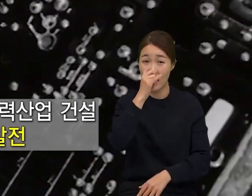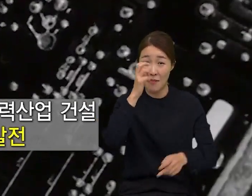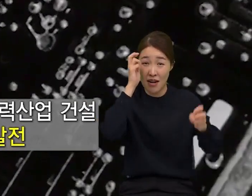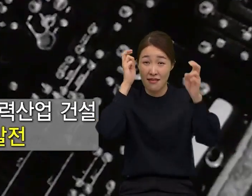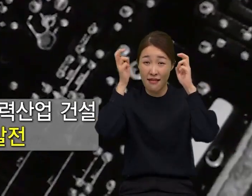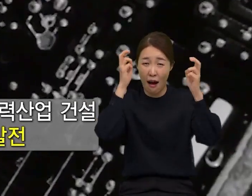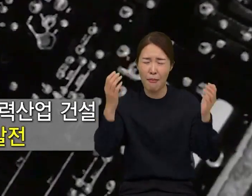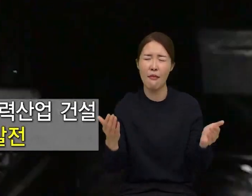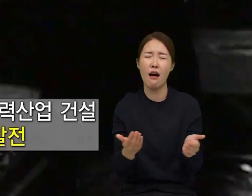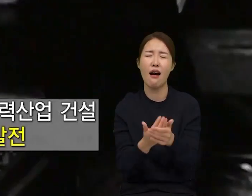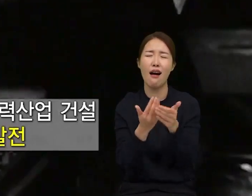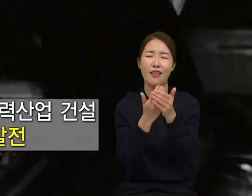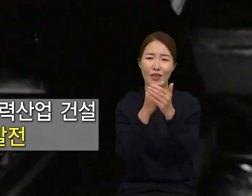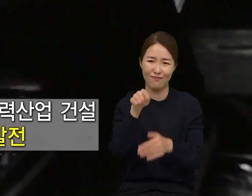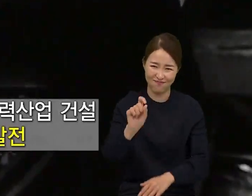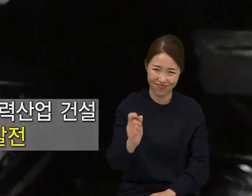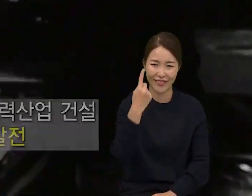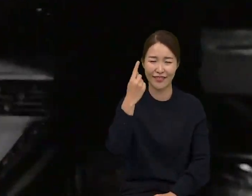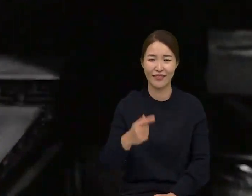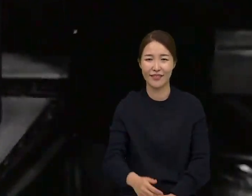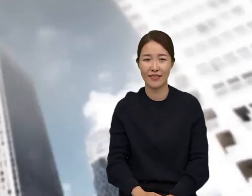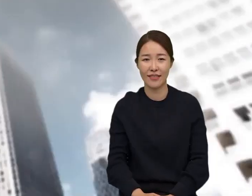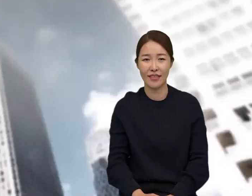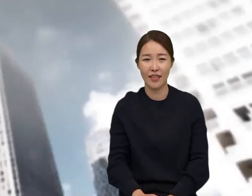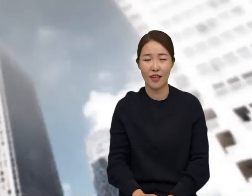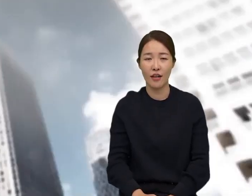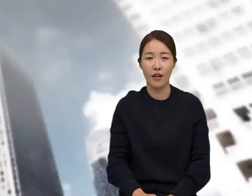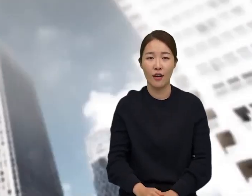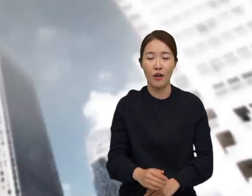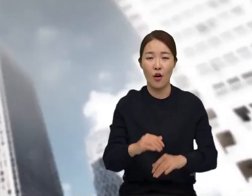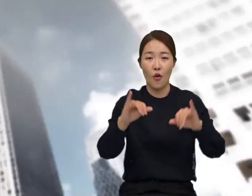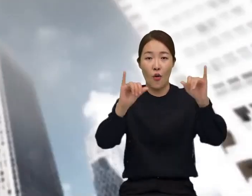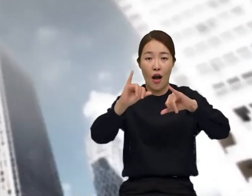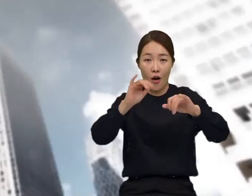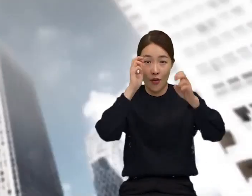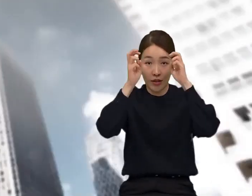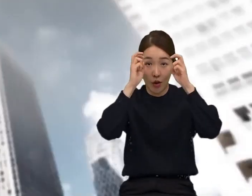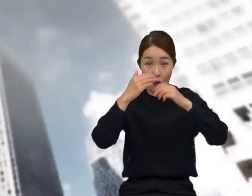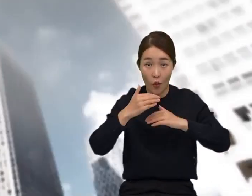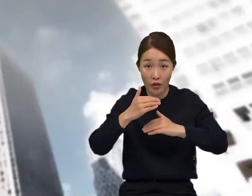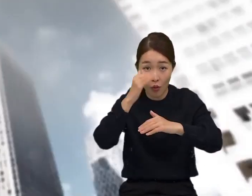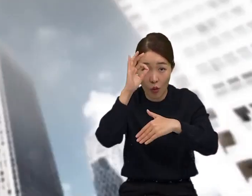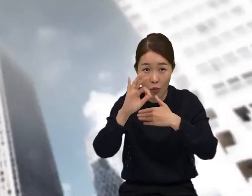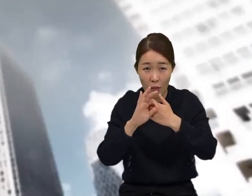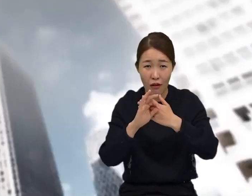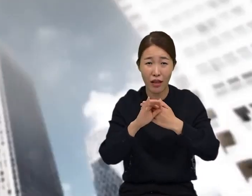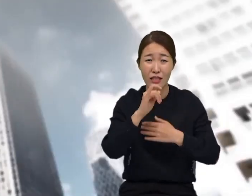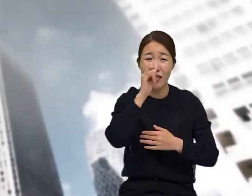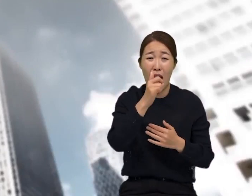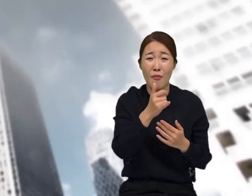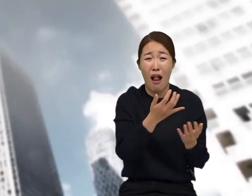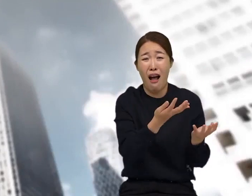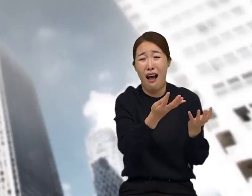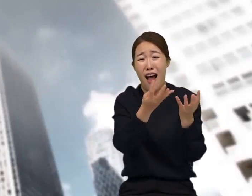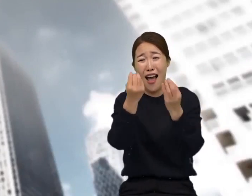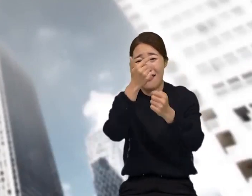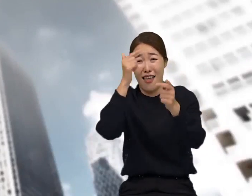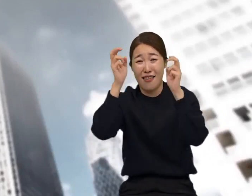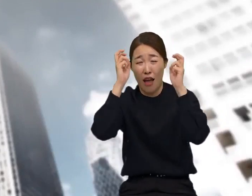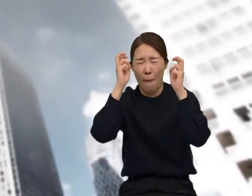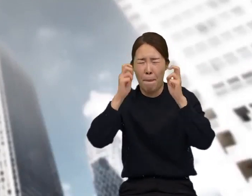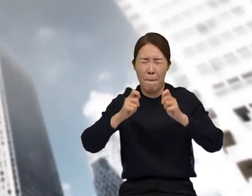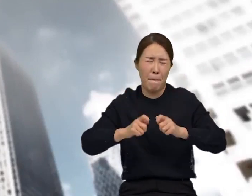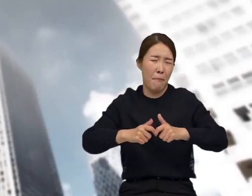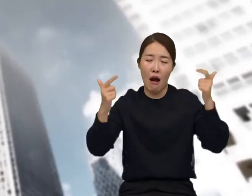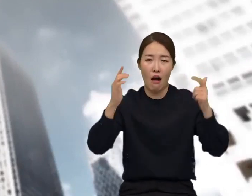동시에 거대 재벌 기업의 발전이기도 했다. 이 중화 공업화 과정에서 흔히 재벌로 불리는 대기업 집단이